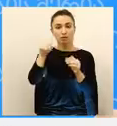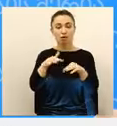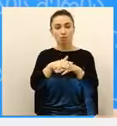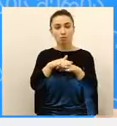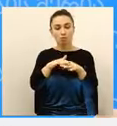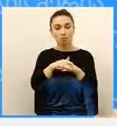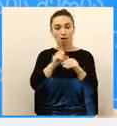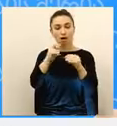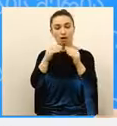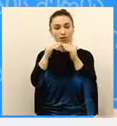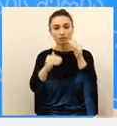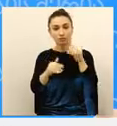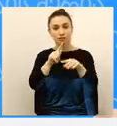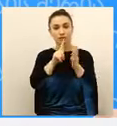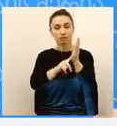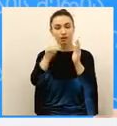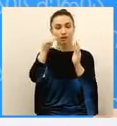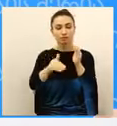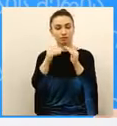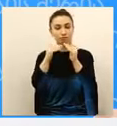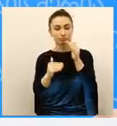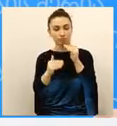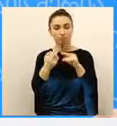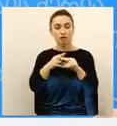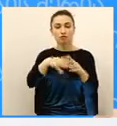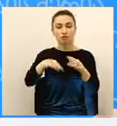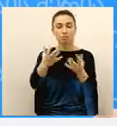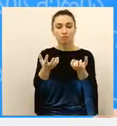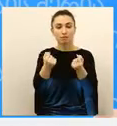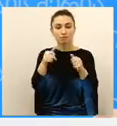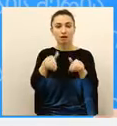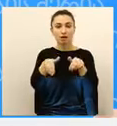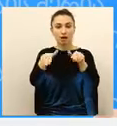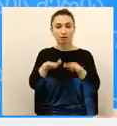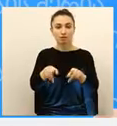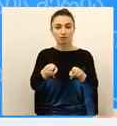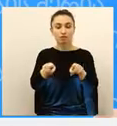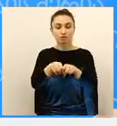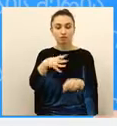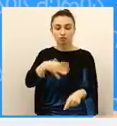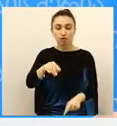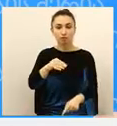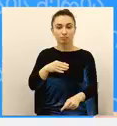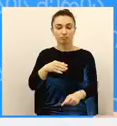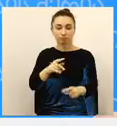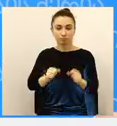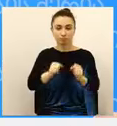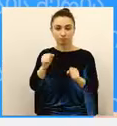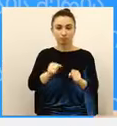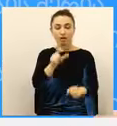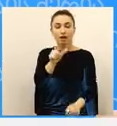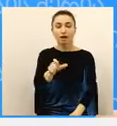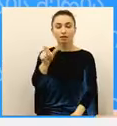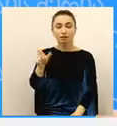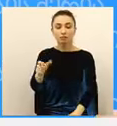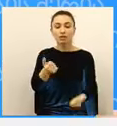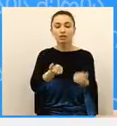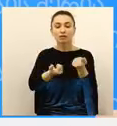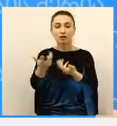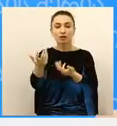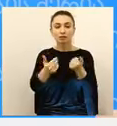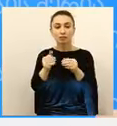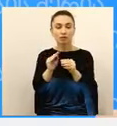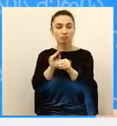70.000 კულა ან ნაკლები 70.000-ზე. Ჩვენ მივიღეთ გადაწყვეტილება და ჩვენი ინიციატივით ბენეფიციართა